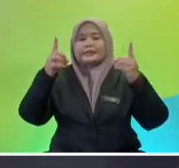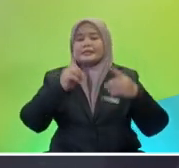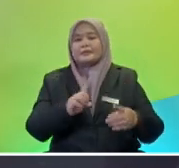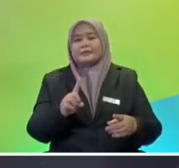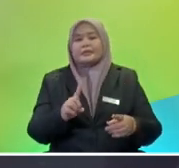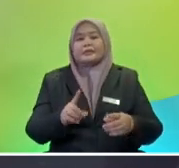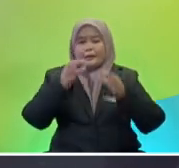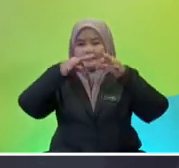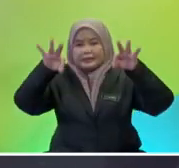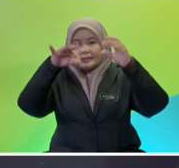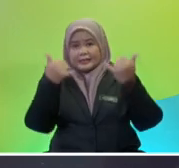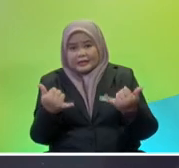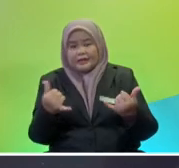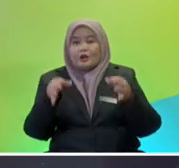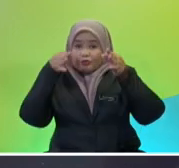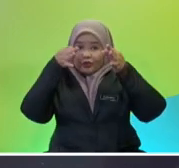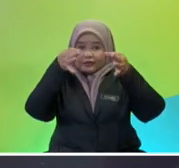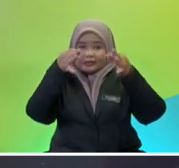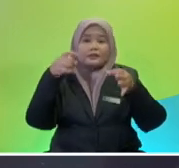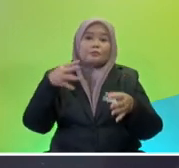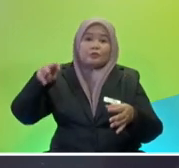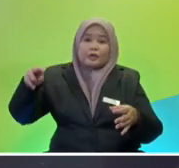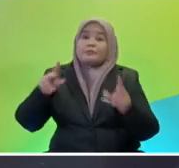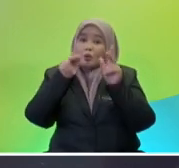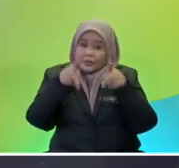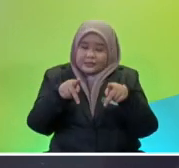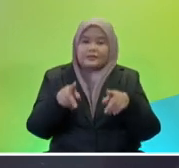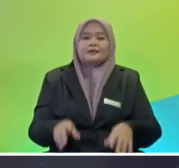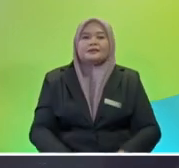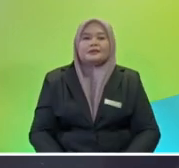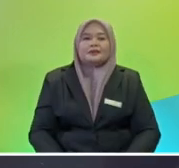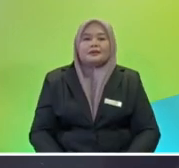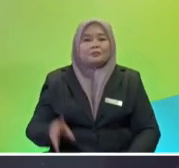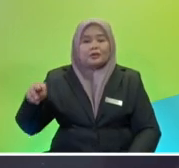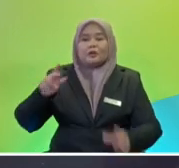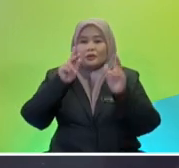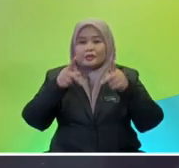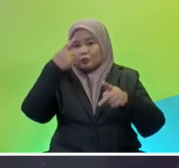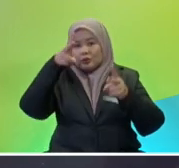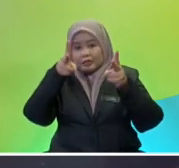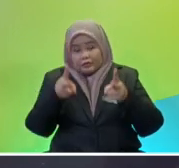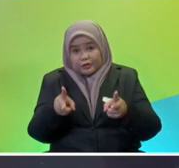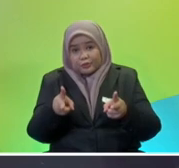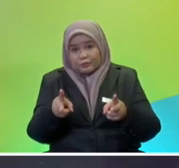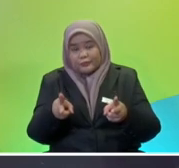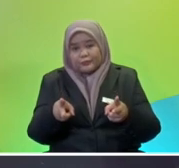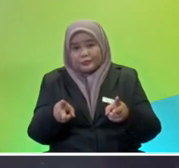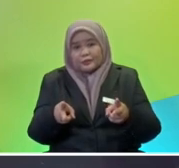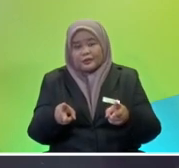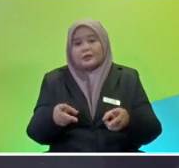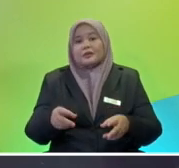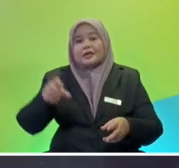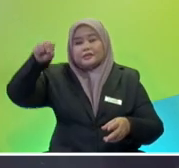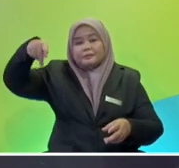yang penting sekarang ini fokus kita adalah murid menguasai ya murid menguasai jadi untuk individu untuk yang eee